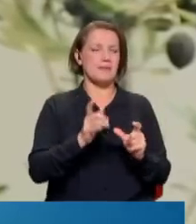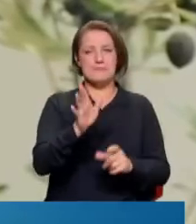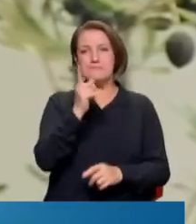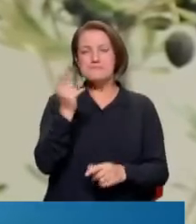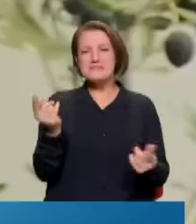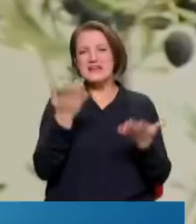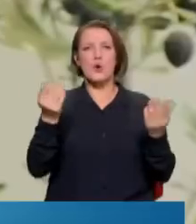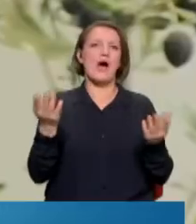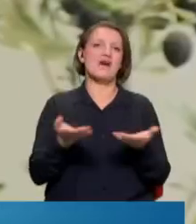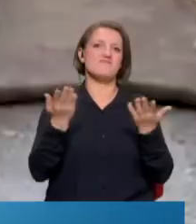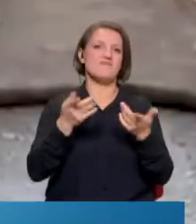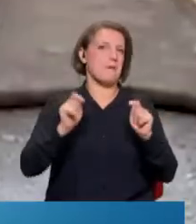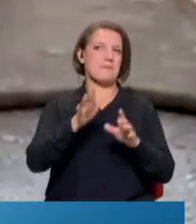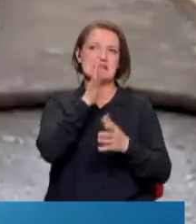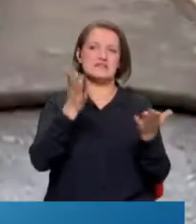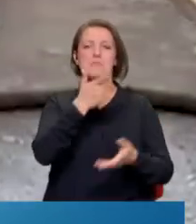nebze olsun